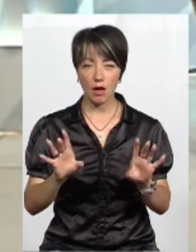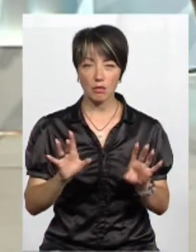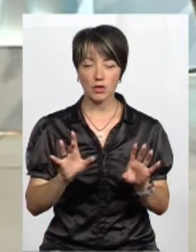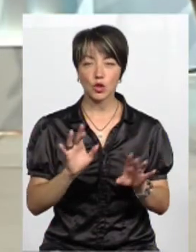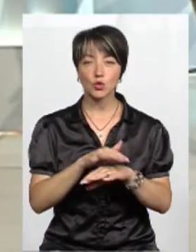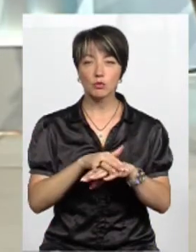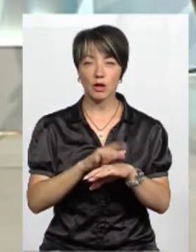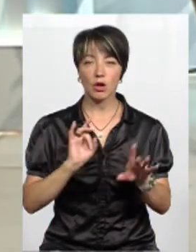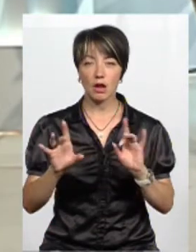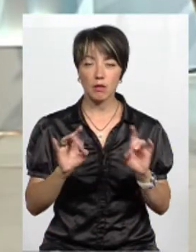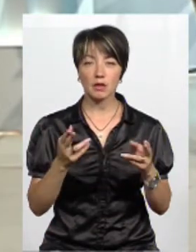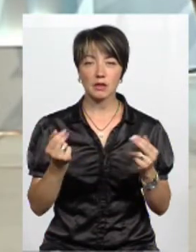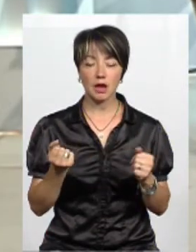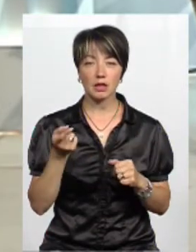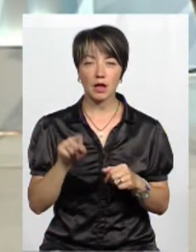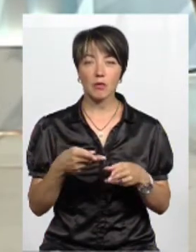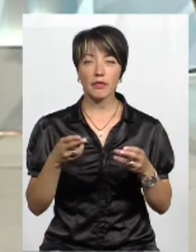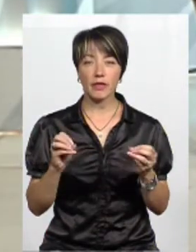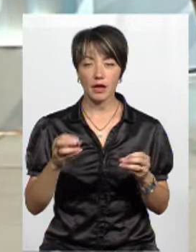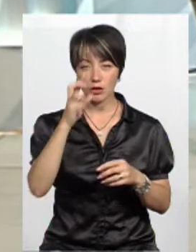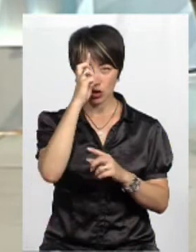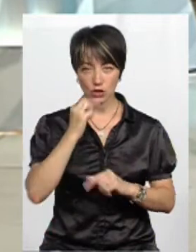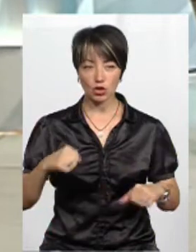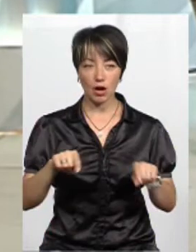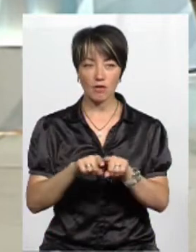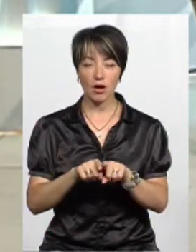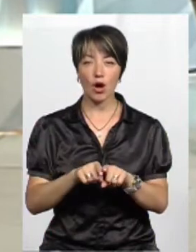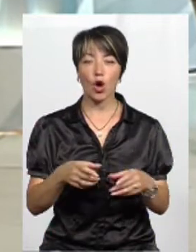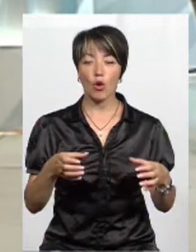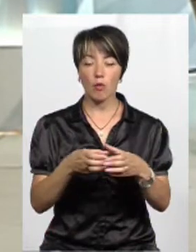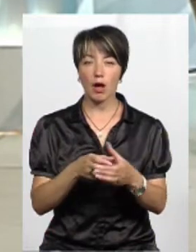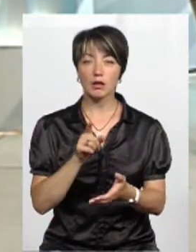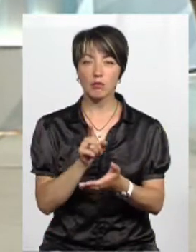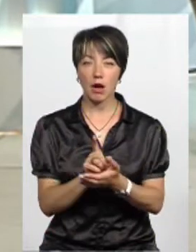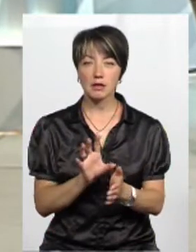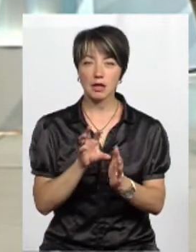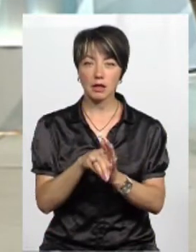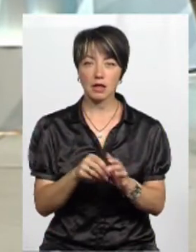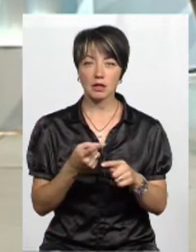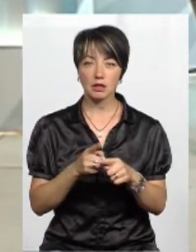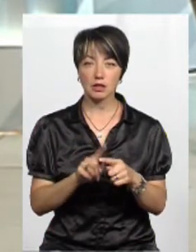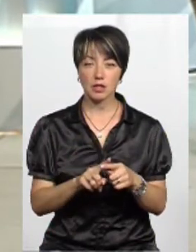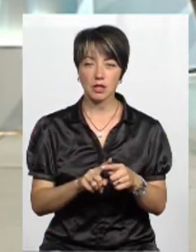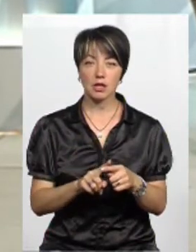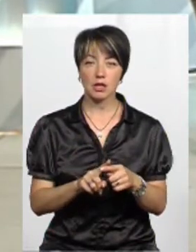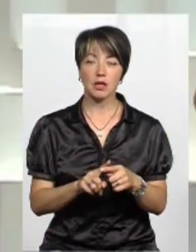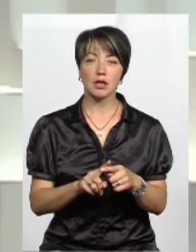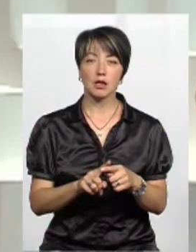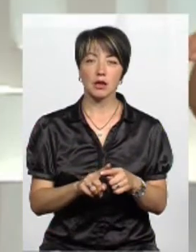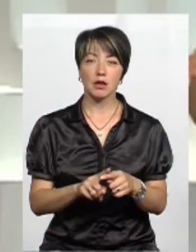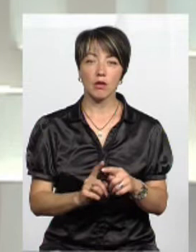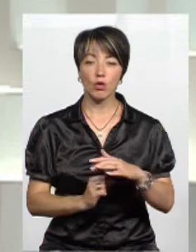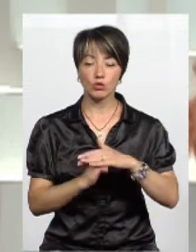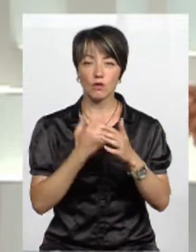Можете, суспільної реклами. Та. Там, де, власне, держава, громада має закладати оці постулати свого